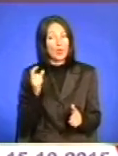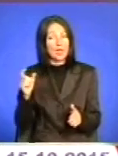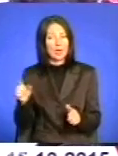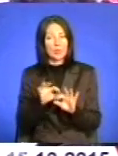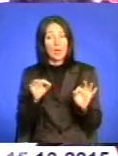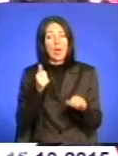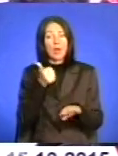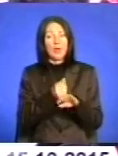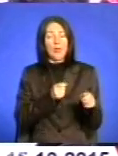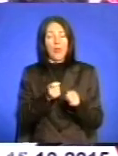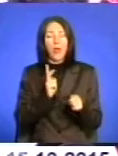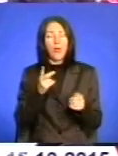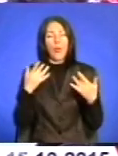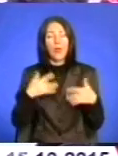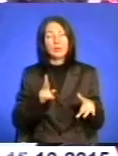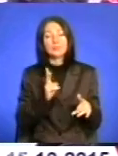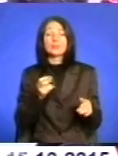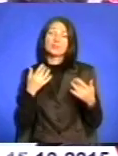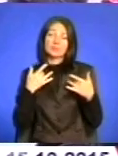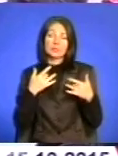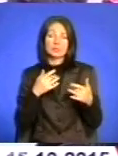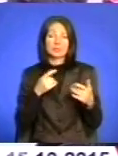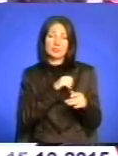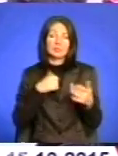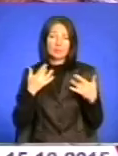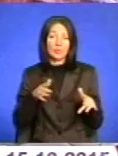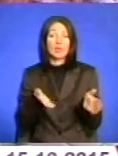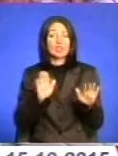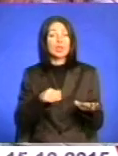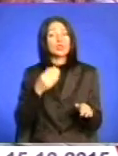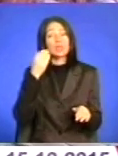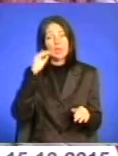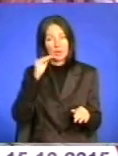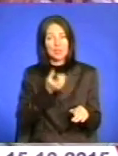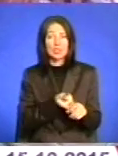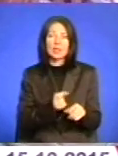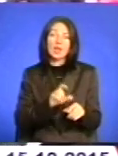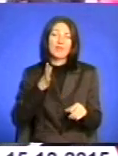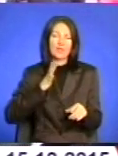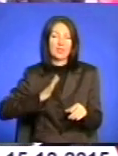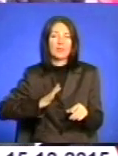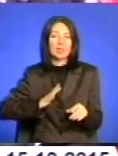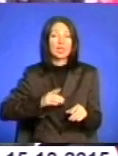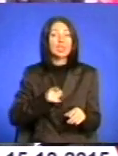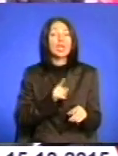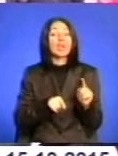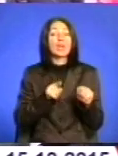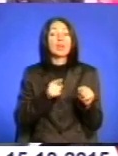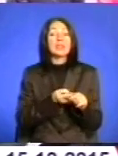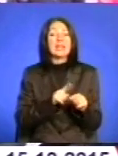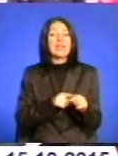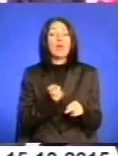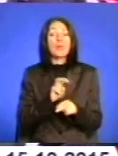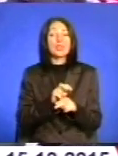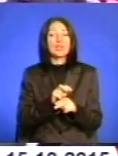Хтось звільняється, когось відсіює система. Залишаються найкращі і найвитриваліші. Те, которые даже прошли случайно,